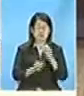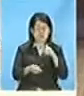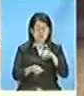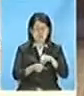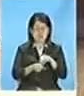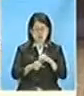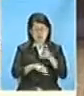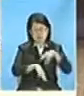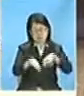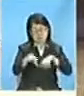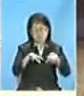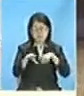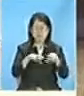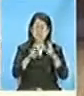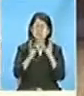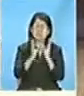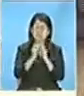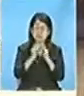ม